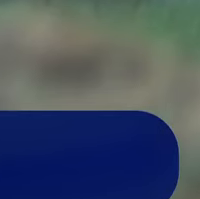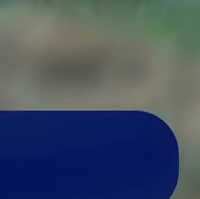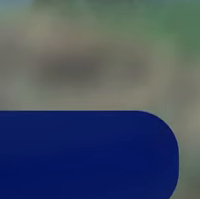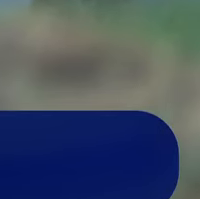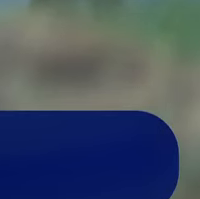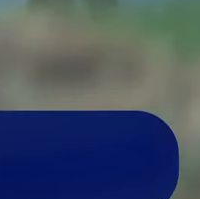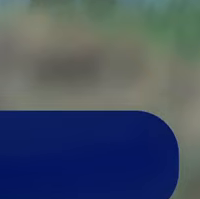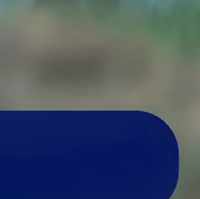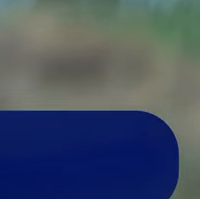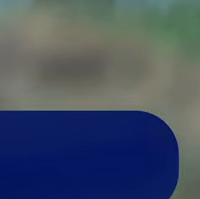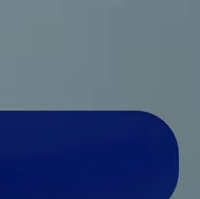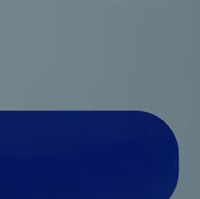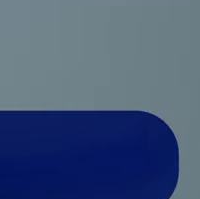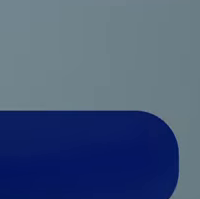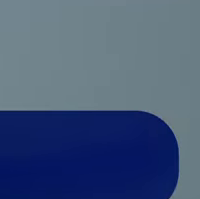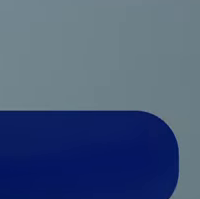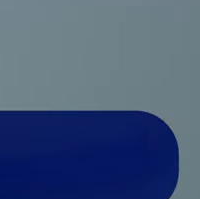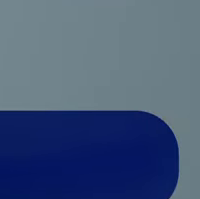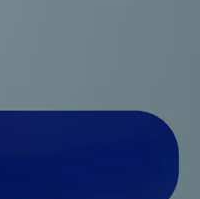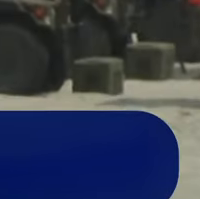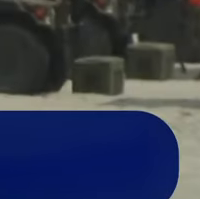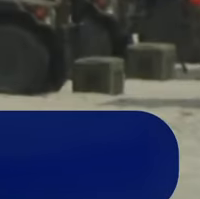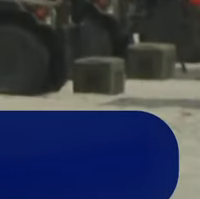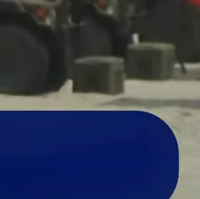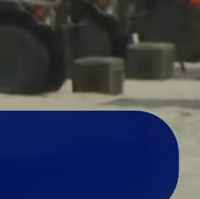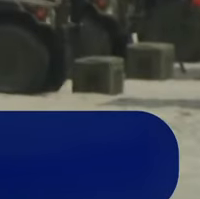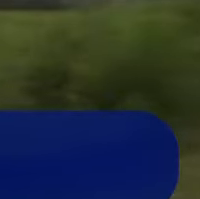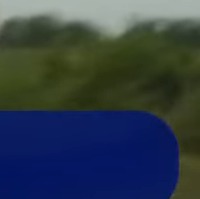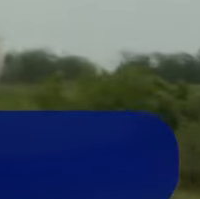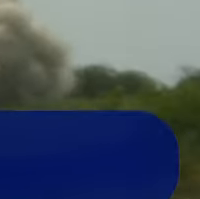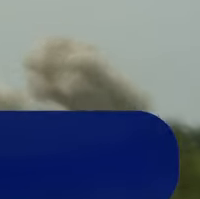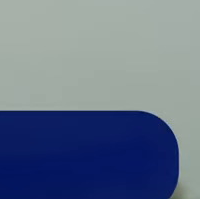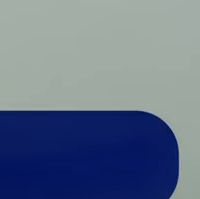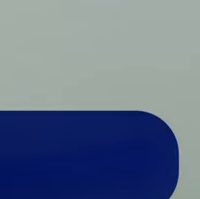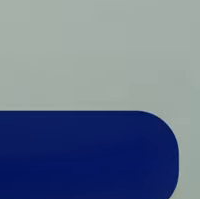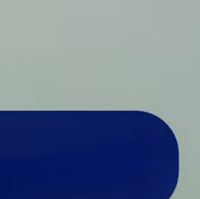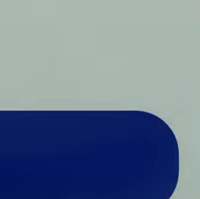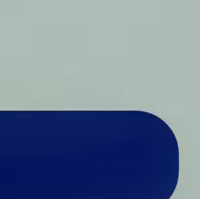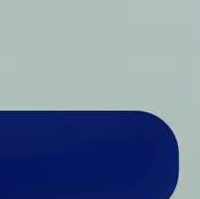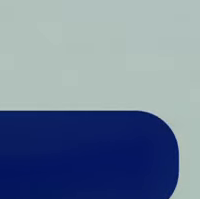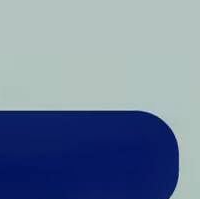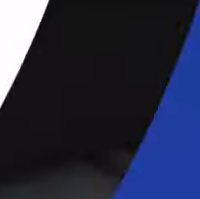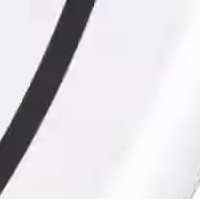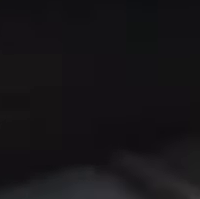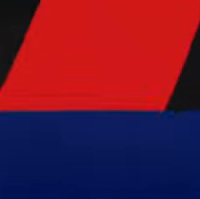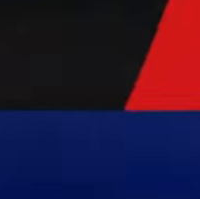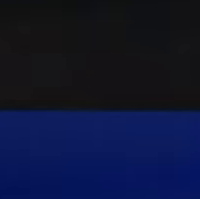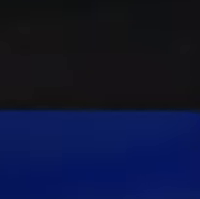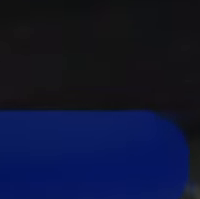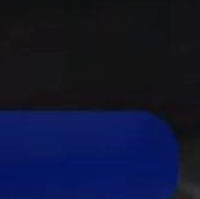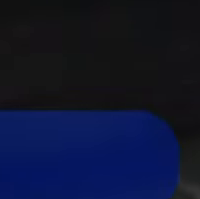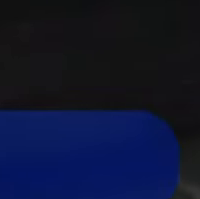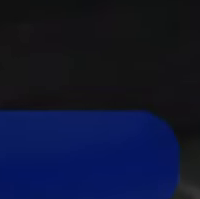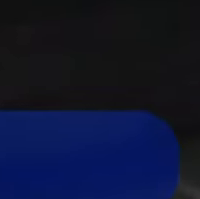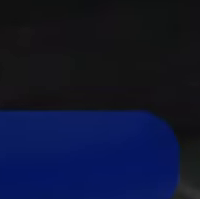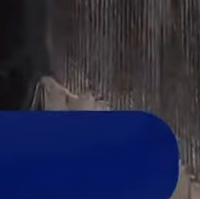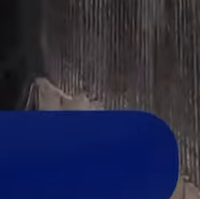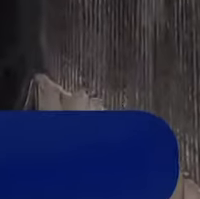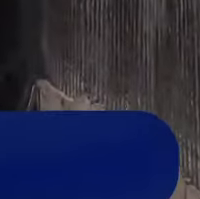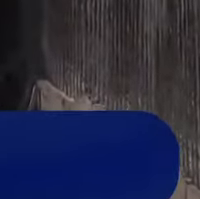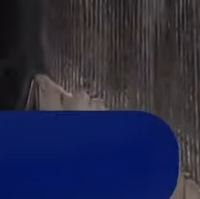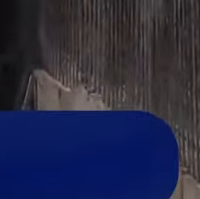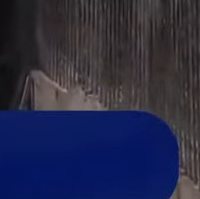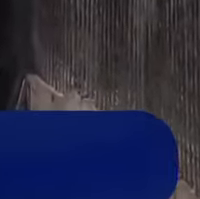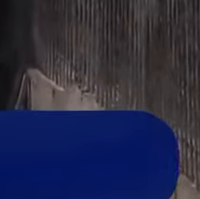Agreement o EDCA sites. Pamamahala nito mananatili sa Pilipinas. Isa sa apat na